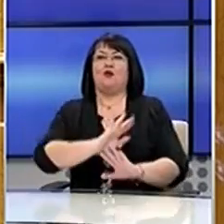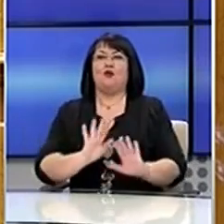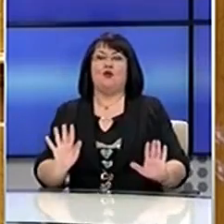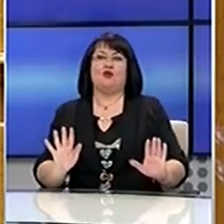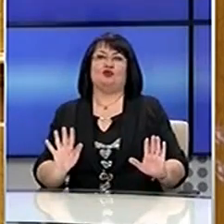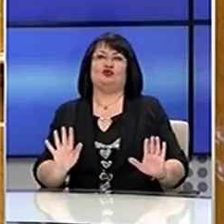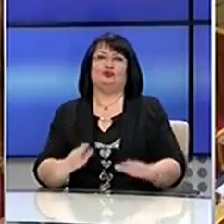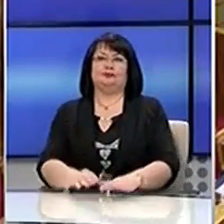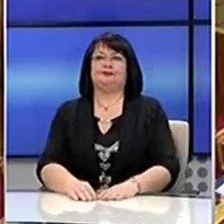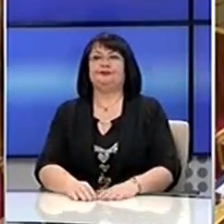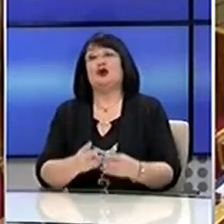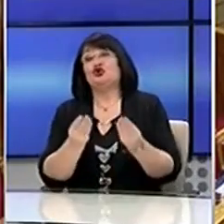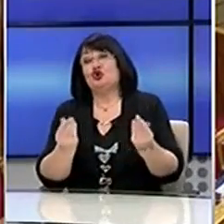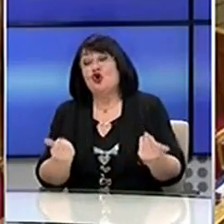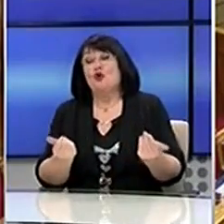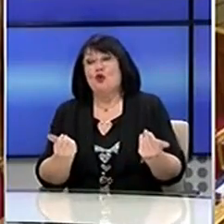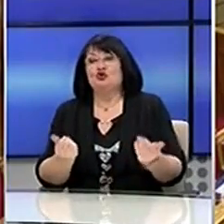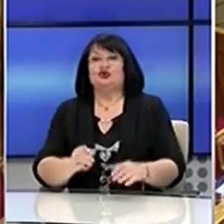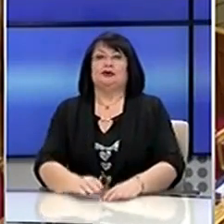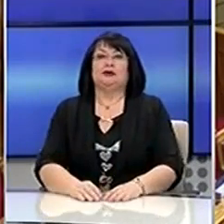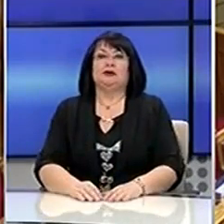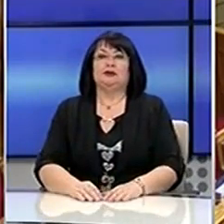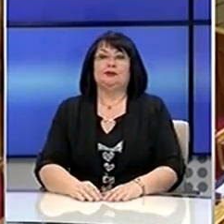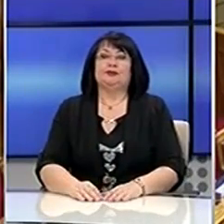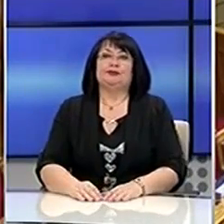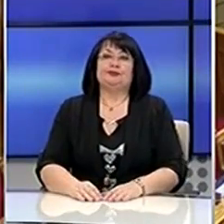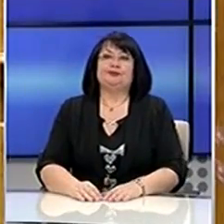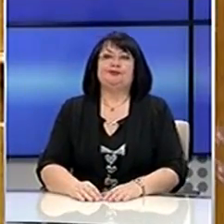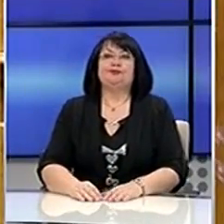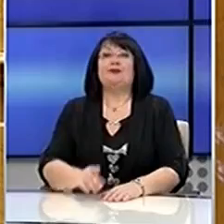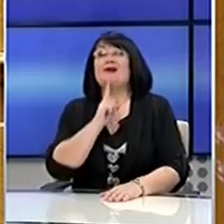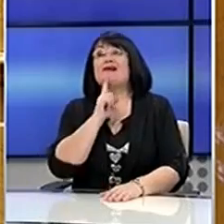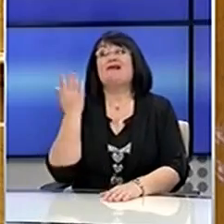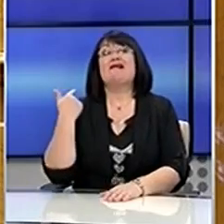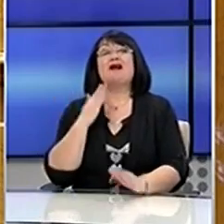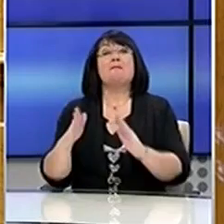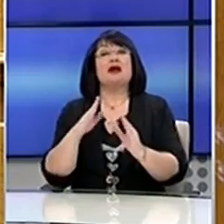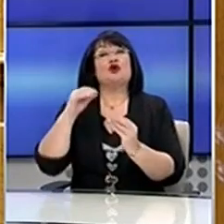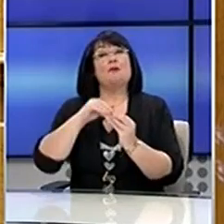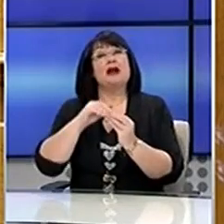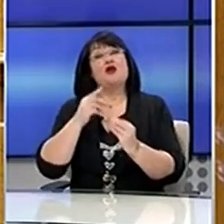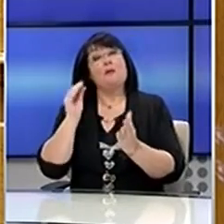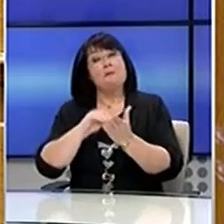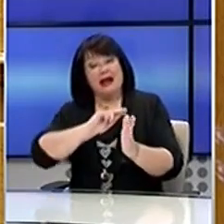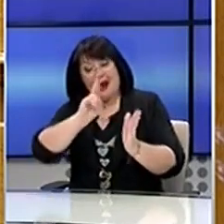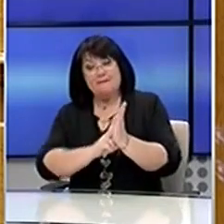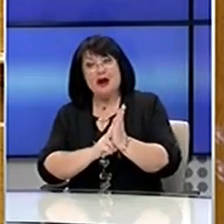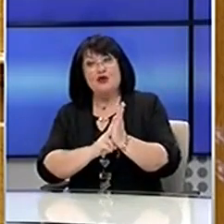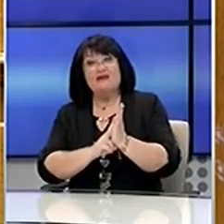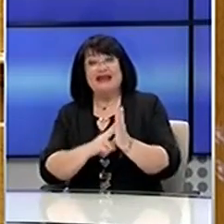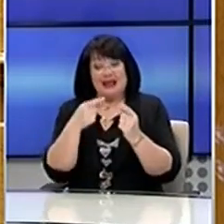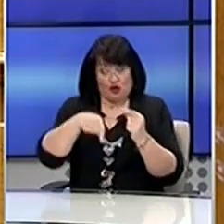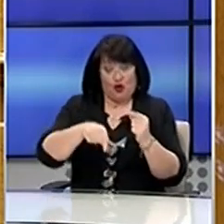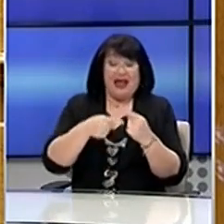έχει δρομολογηθεί. Ένα lockdown το οποίο σε σχέση με το lockdown του Μαρτίου και Απριλίου έχει δύο βασικές